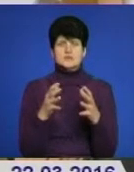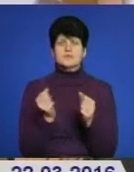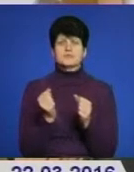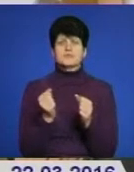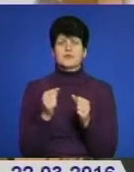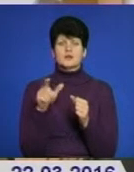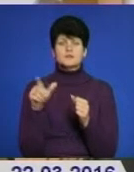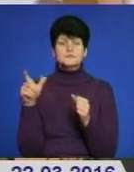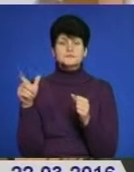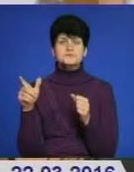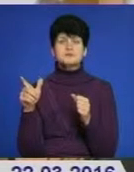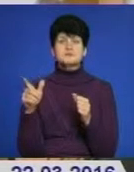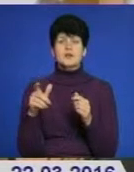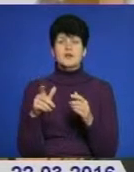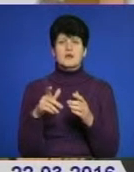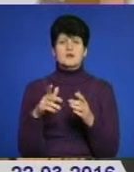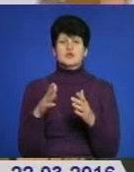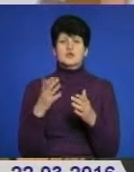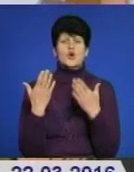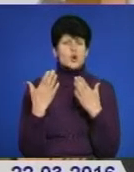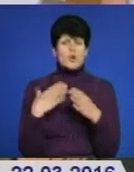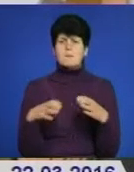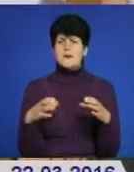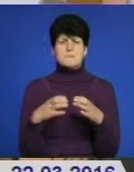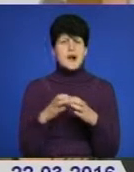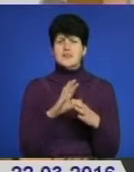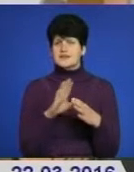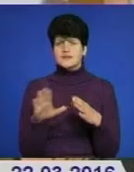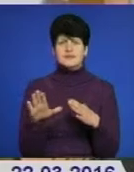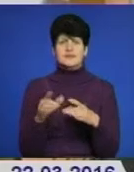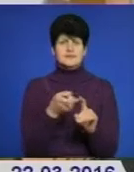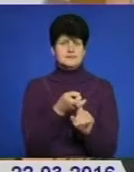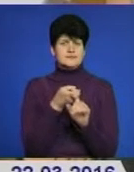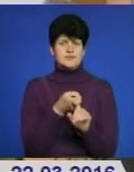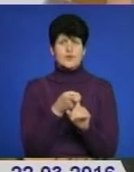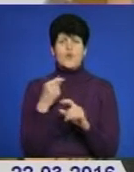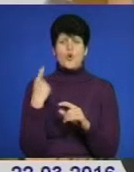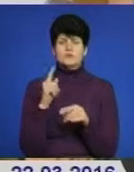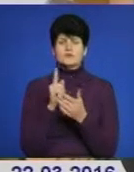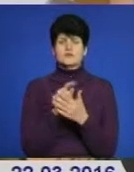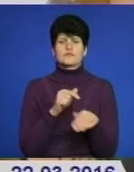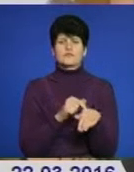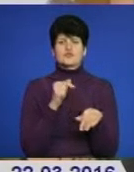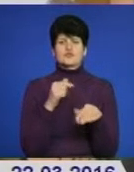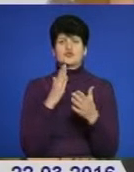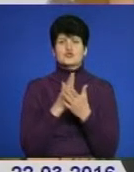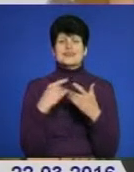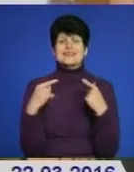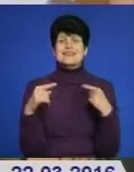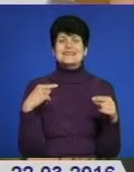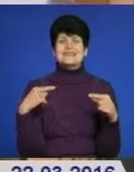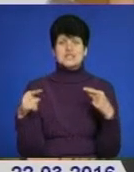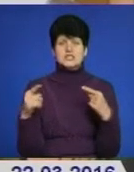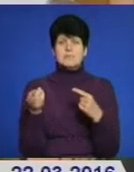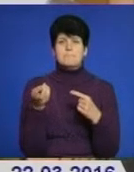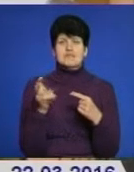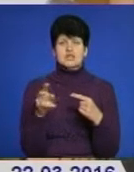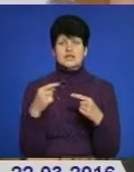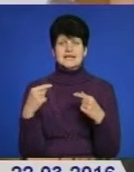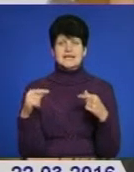так налаштована, до якої партії вони не належали, щоб область відчула, що є інші, прийшли інші,